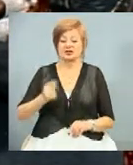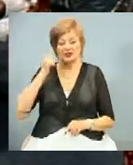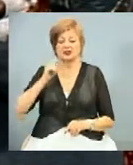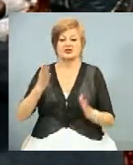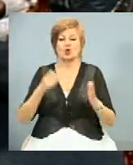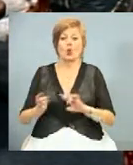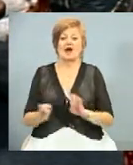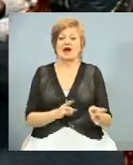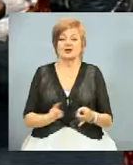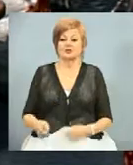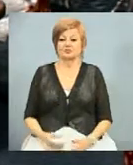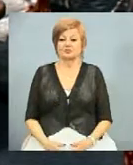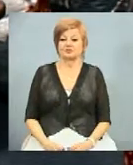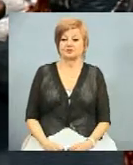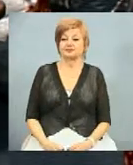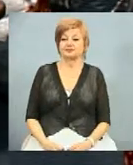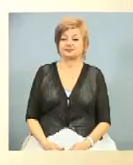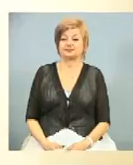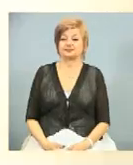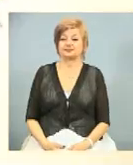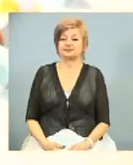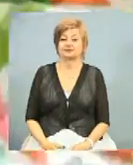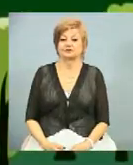хакерів? Тож, слухаємо.